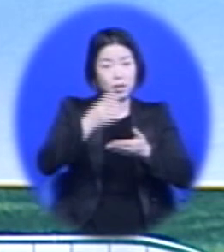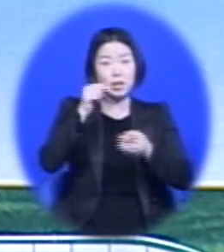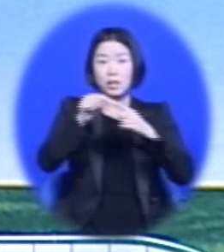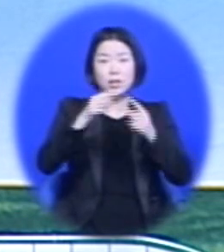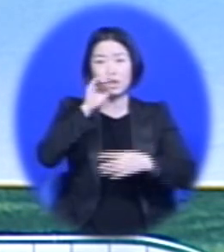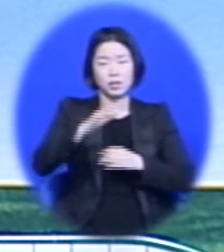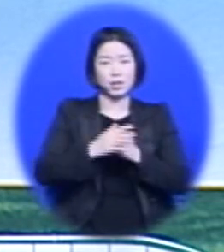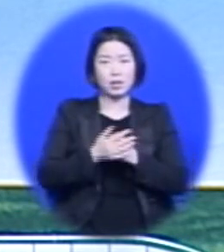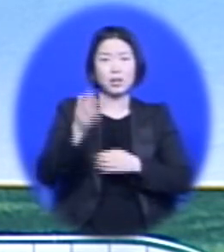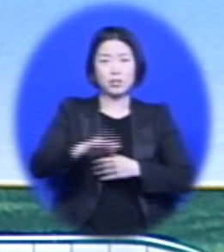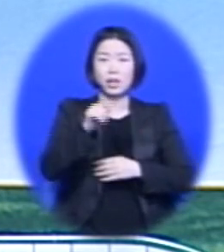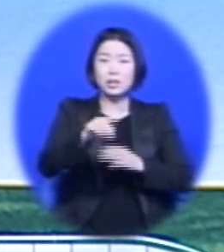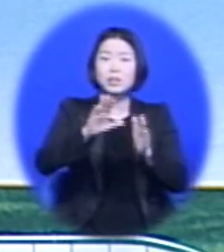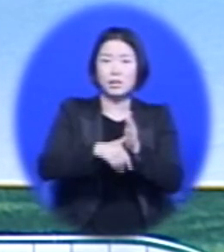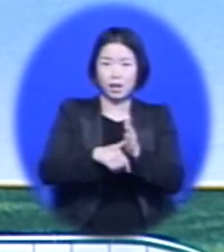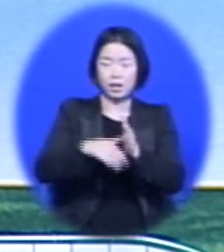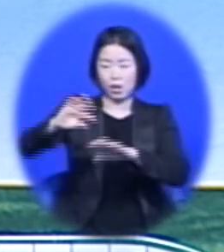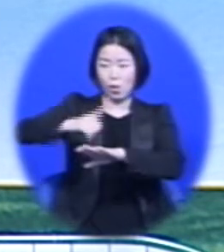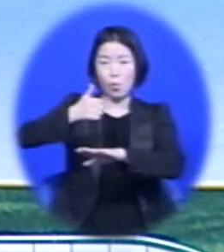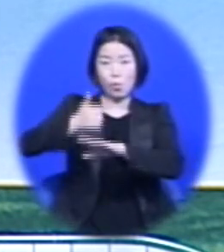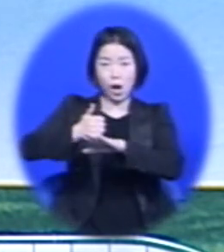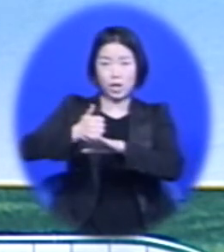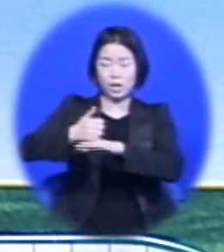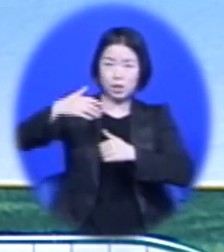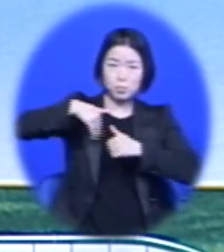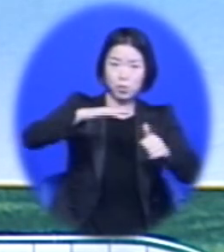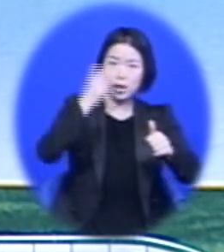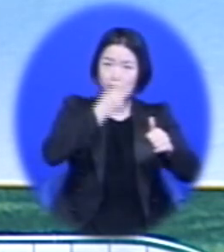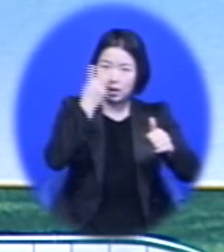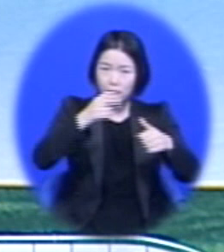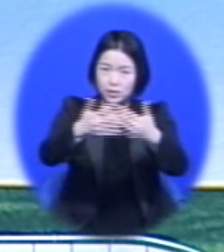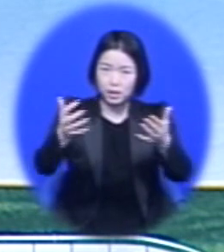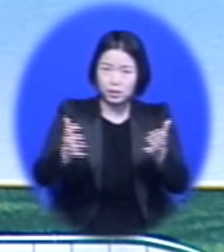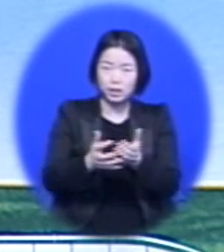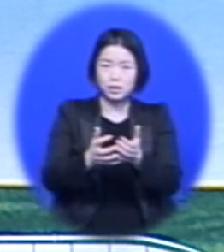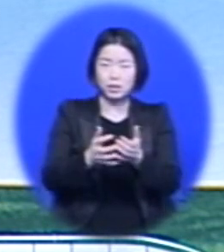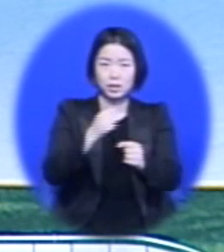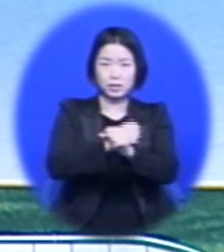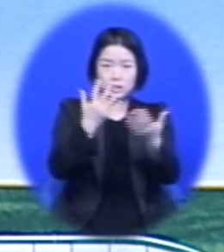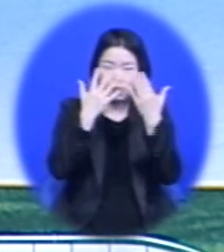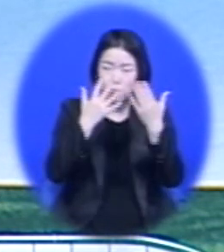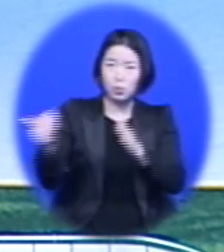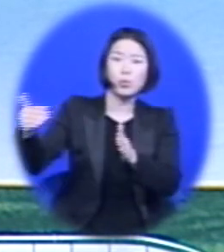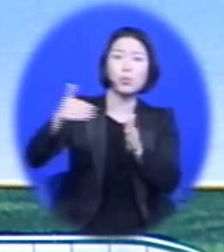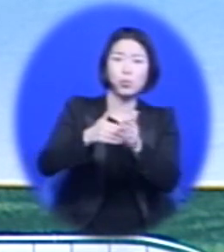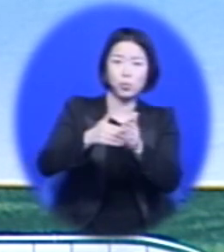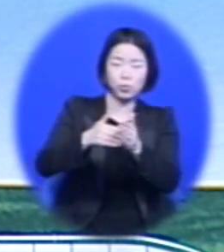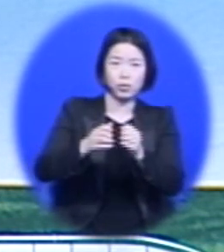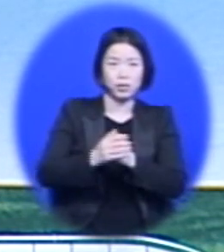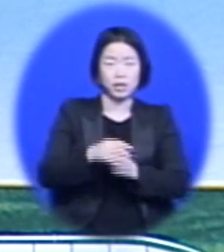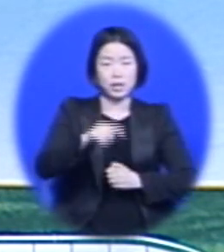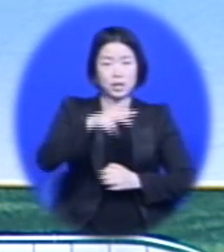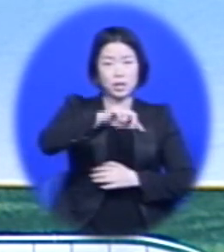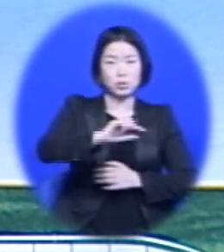그때 왕이 보낸 사찰단이 그 감옥에 도착을 했다는 거예요. 이